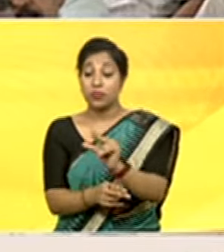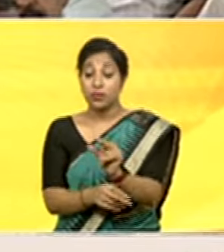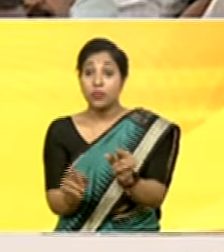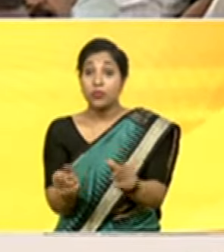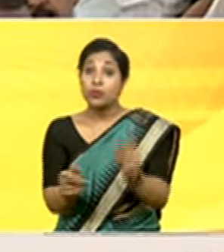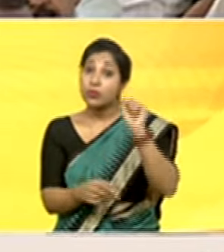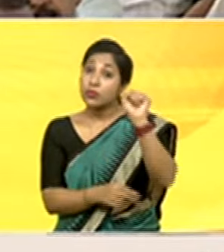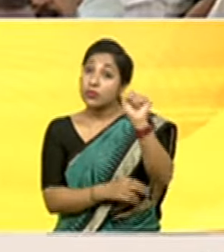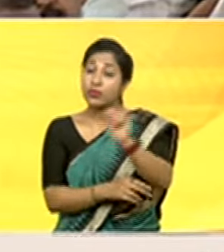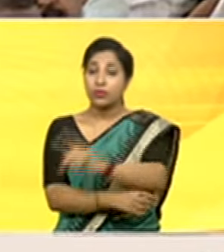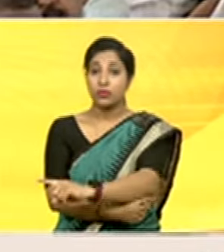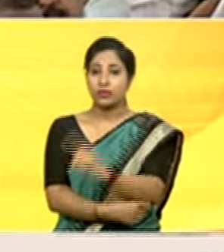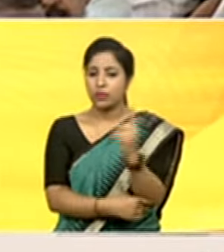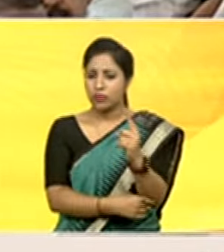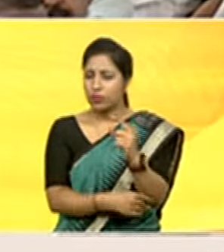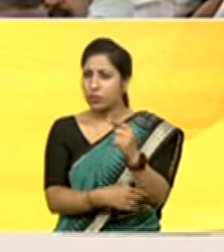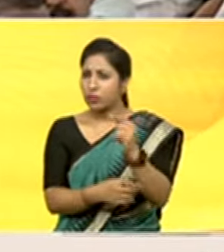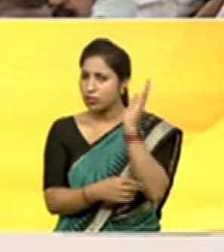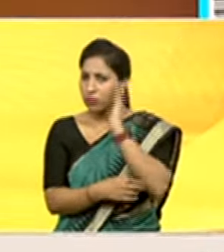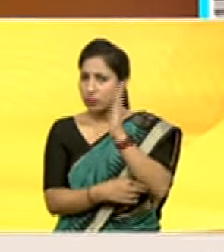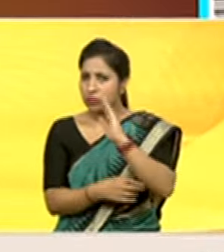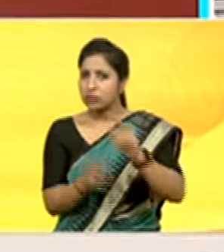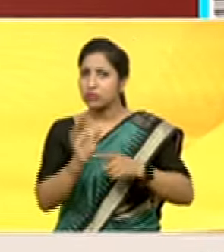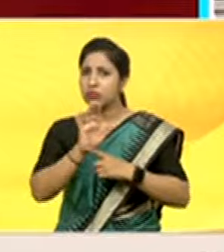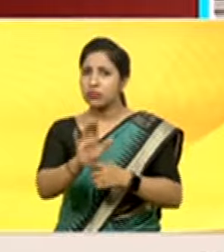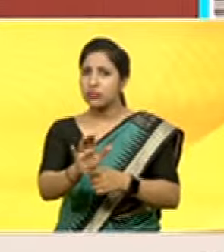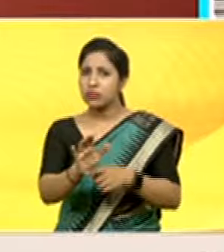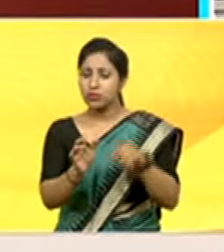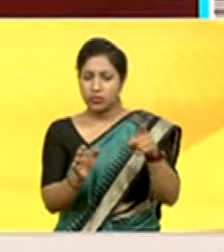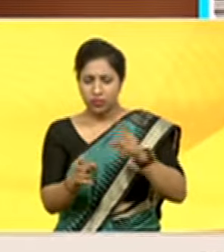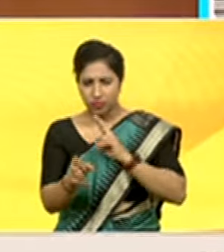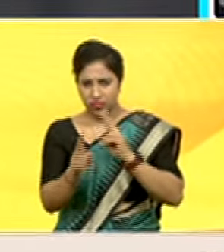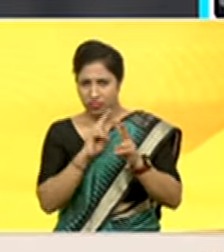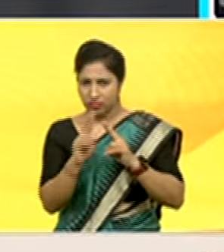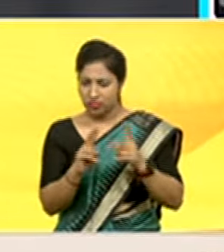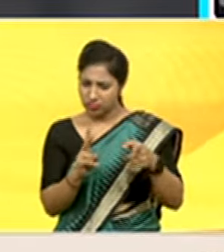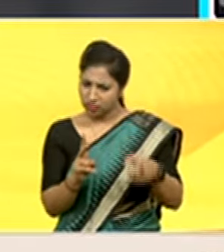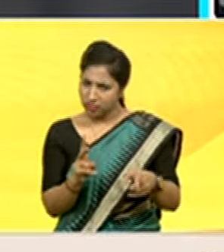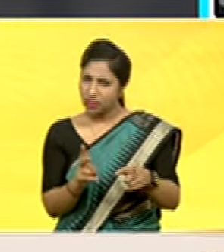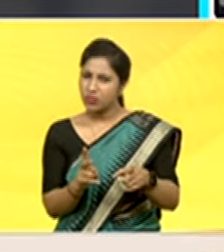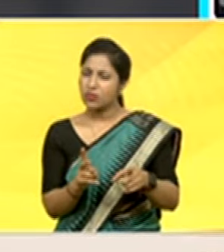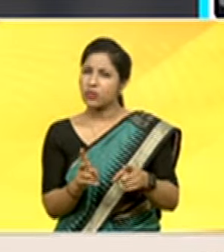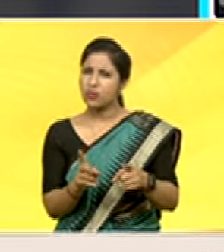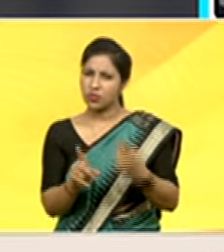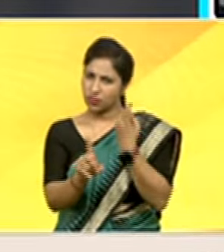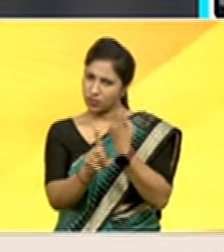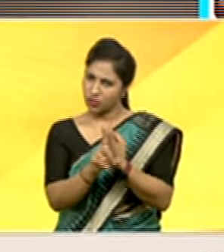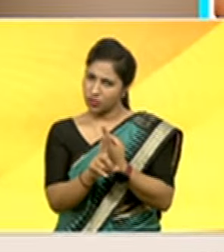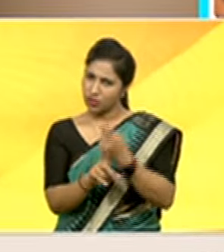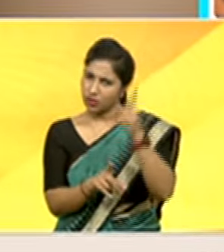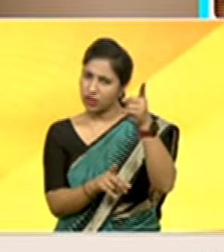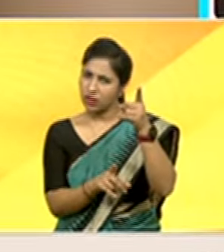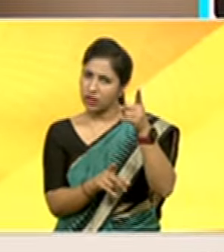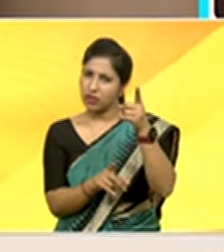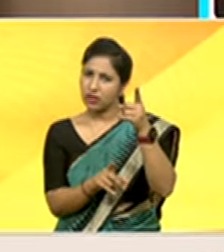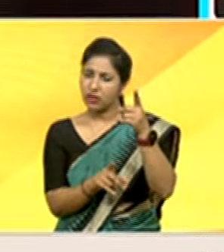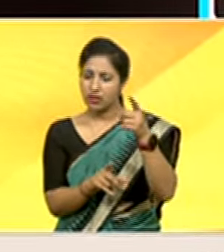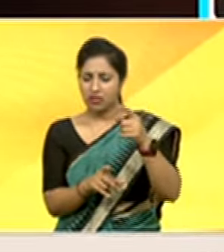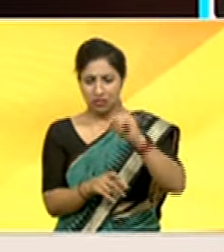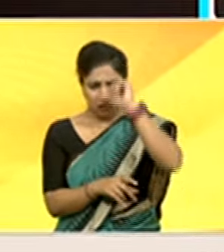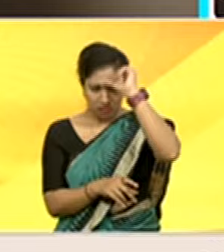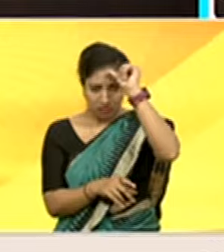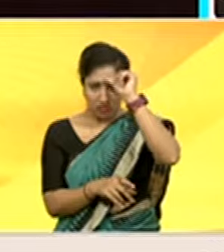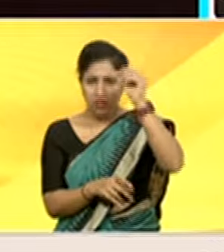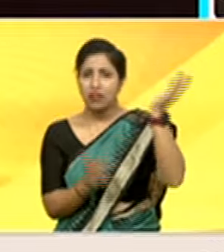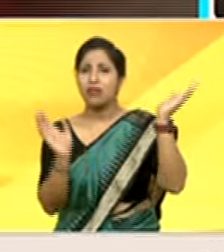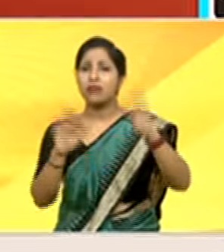अब आप सोचेंगे कि बात हो रही है कुवेद की तो वहाँ हिंदी कहां से